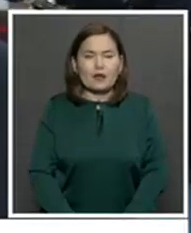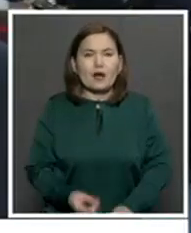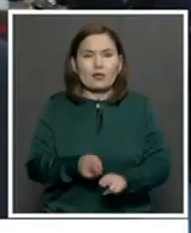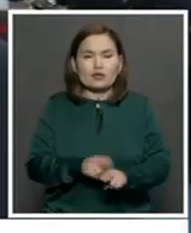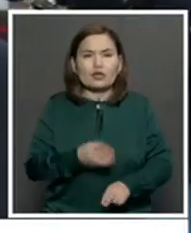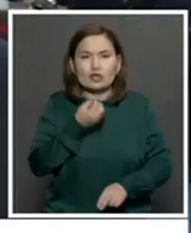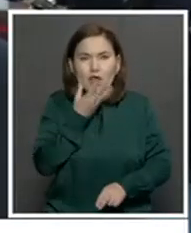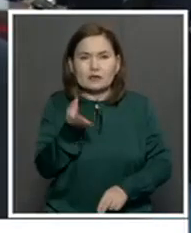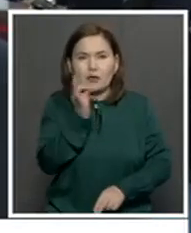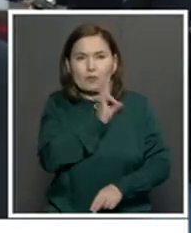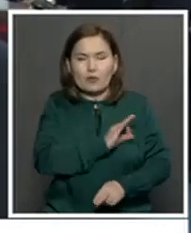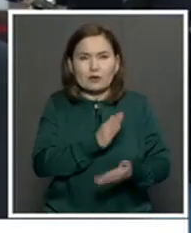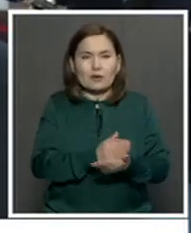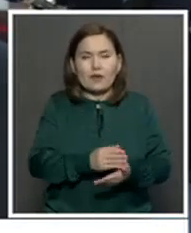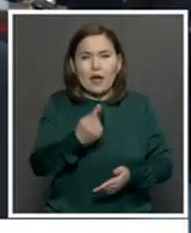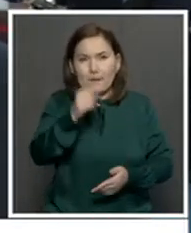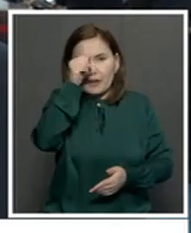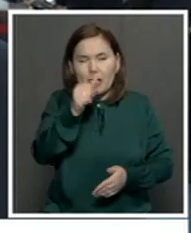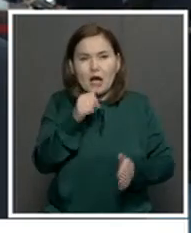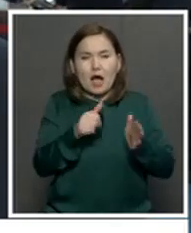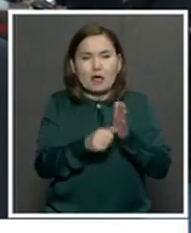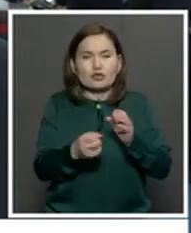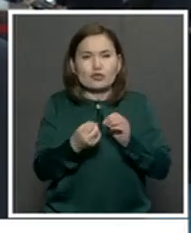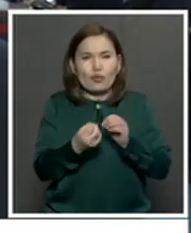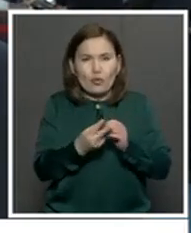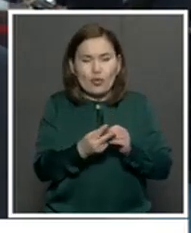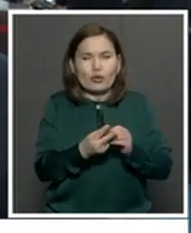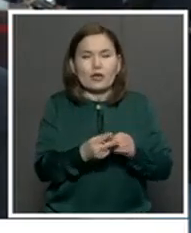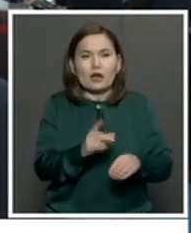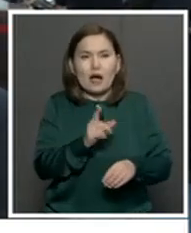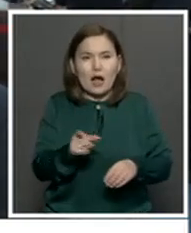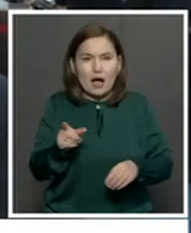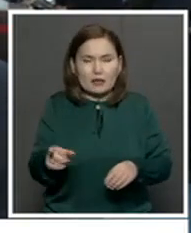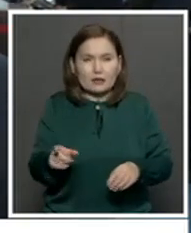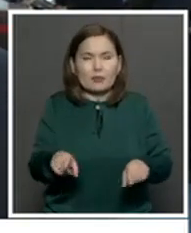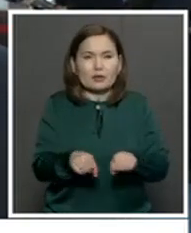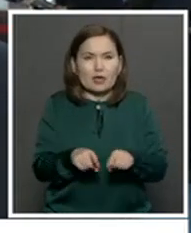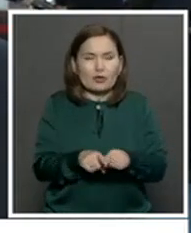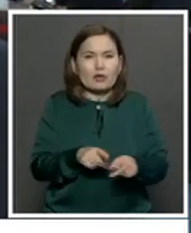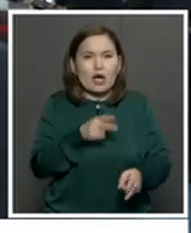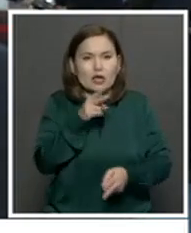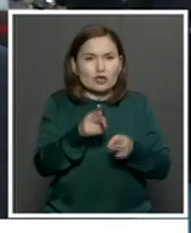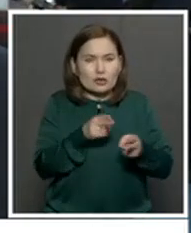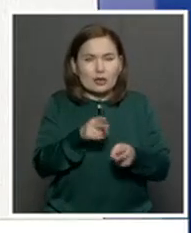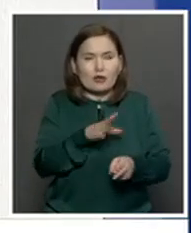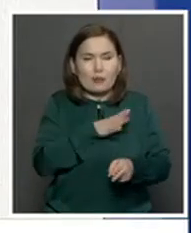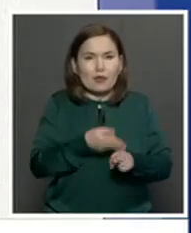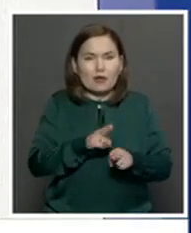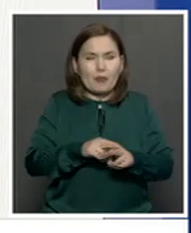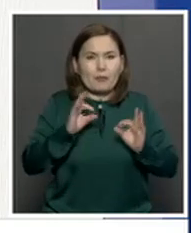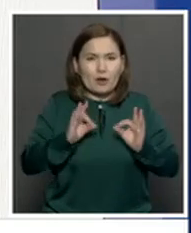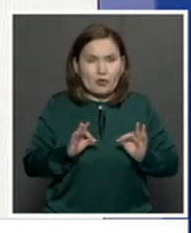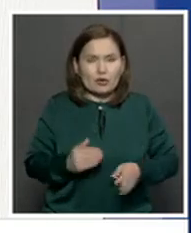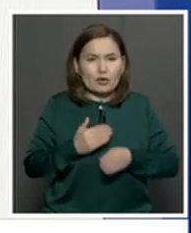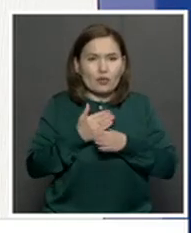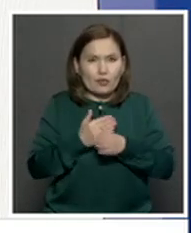беріп атыр. Бір айдың ішінде 612 адам қылмыс барысына тартылмады. Осындай прокурордың тосқауыл ретінде. Бірақ